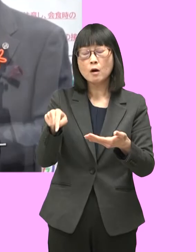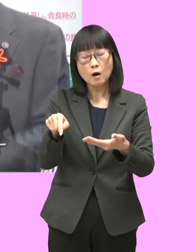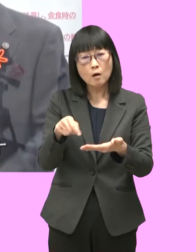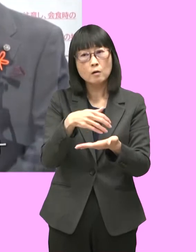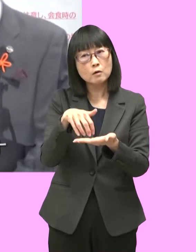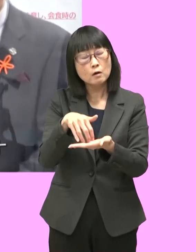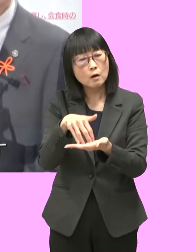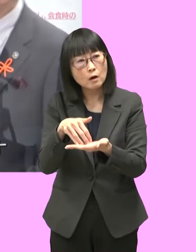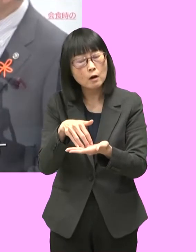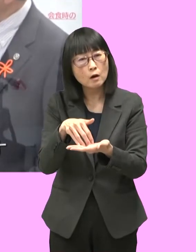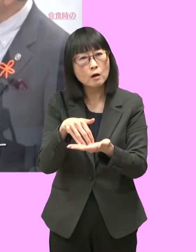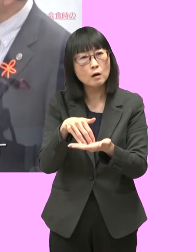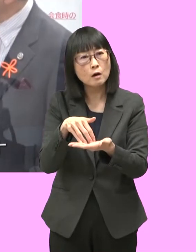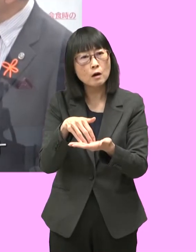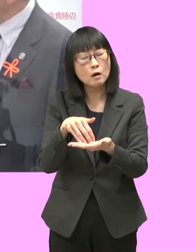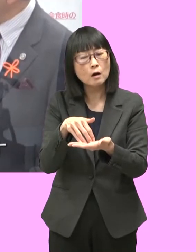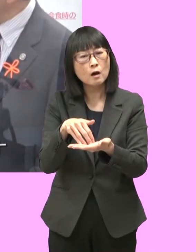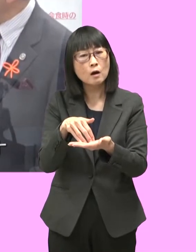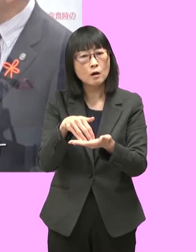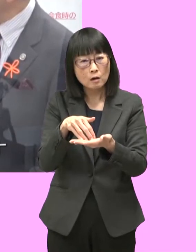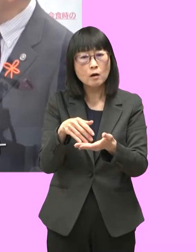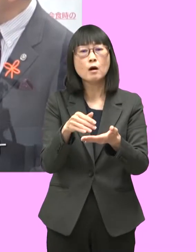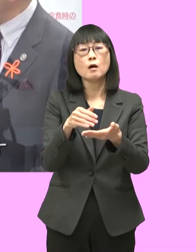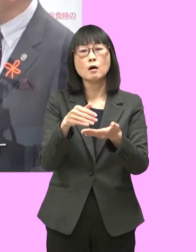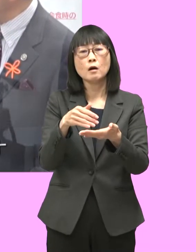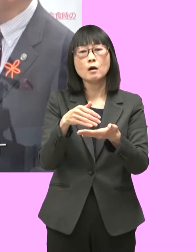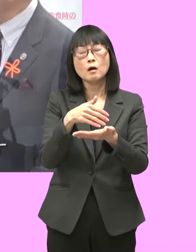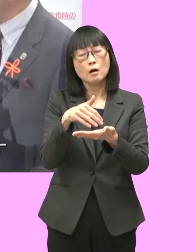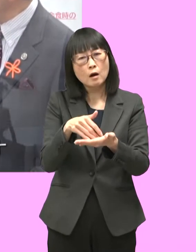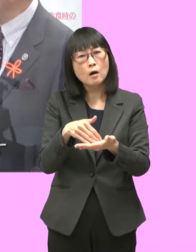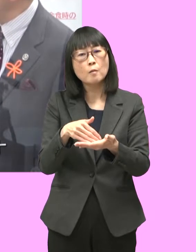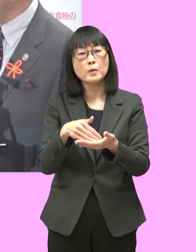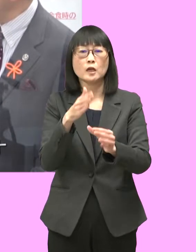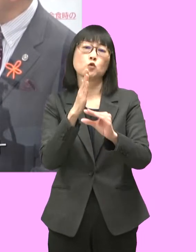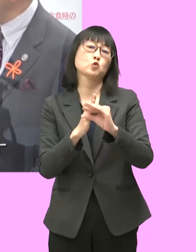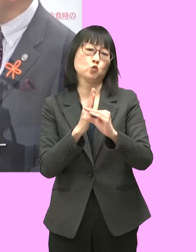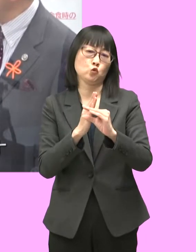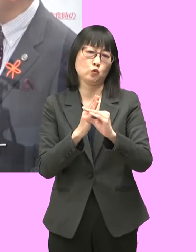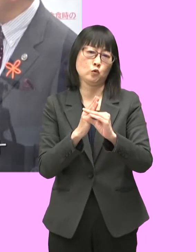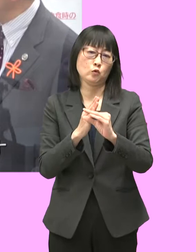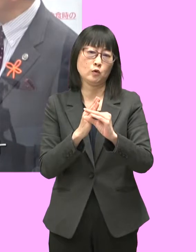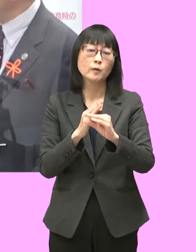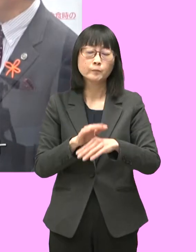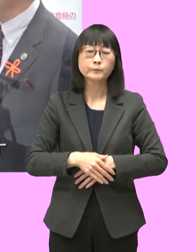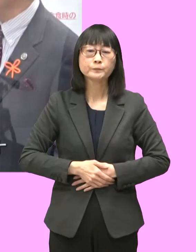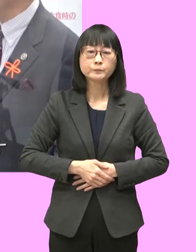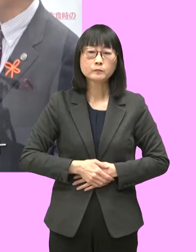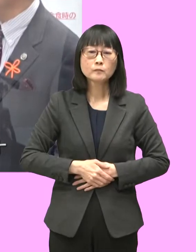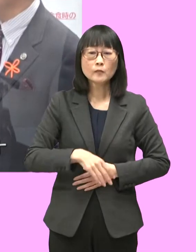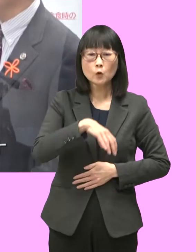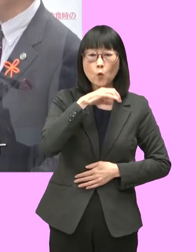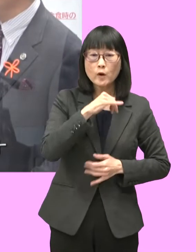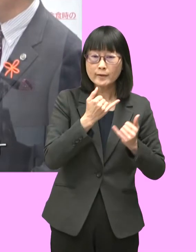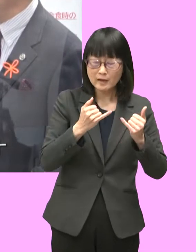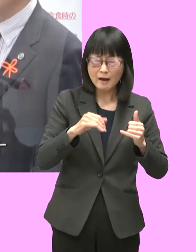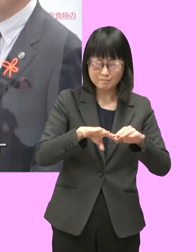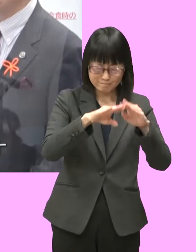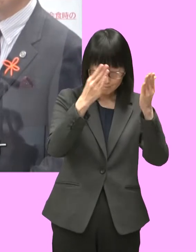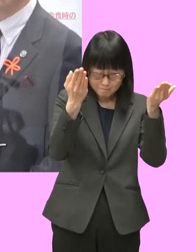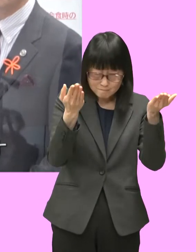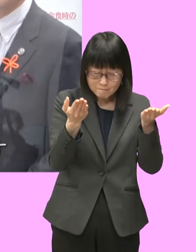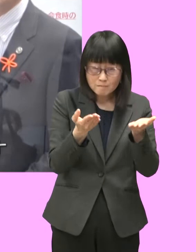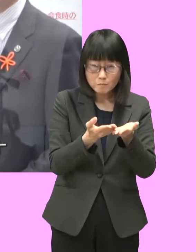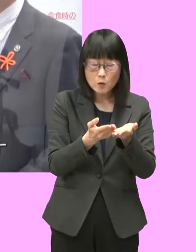ませんが、おそらくここまでの数字ではですね、高齢者全員をこの範囲で